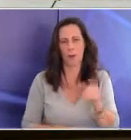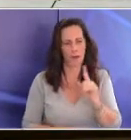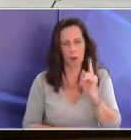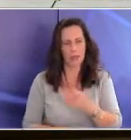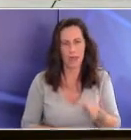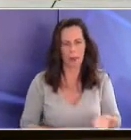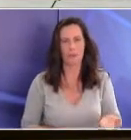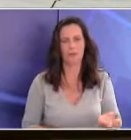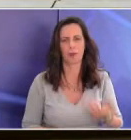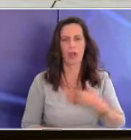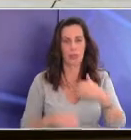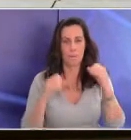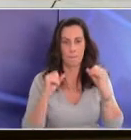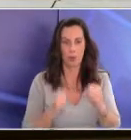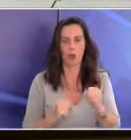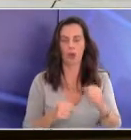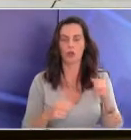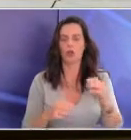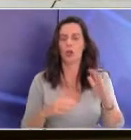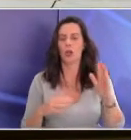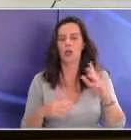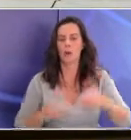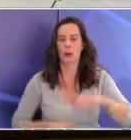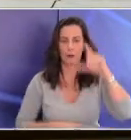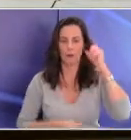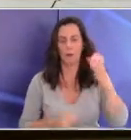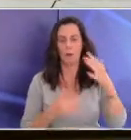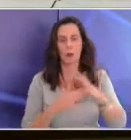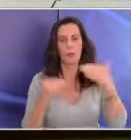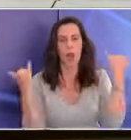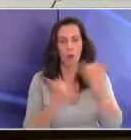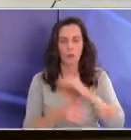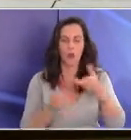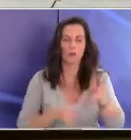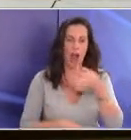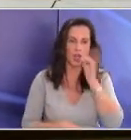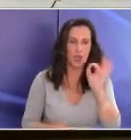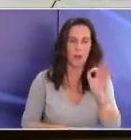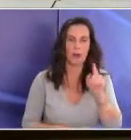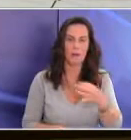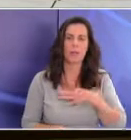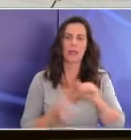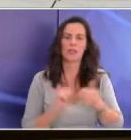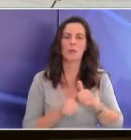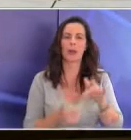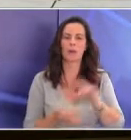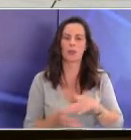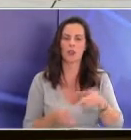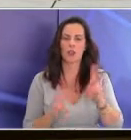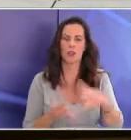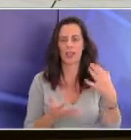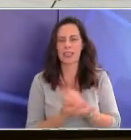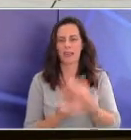מגיע להם, אני בטוחה שהם בודקים מה הטעויות שנעשו, ואיך אפשר לשפר, וזה בעיניי ספורט זה מקום שבו אפשר